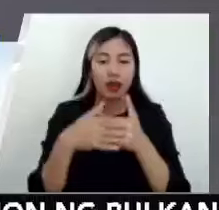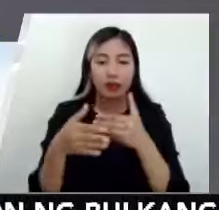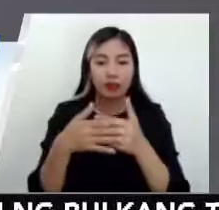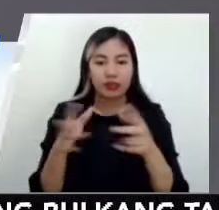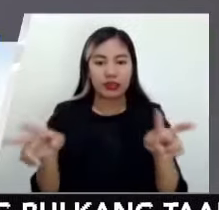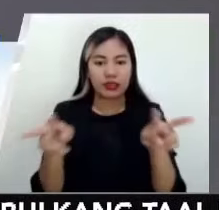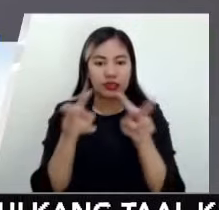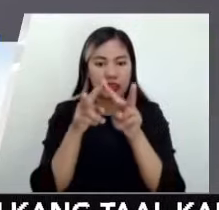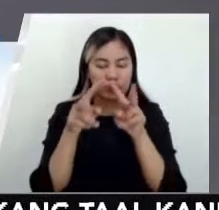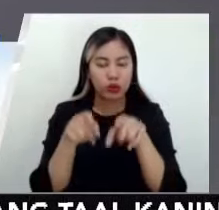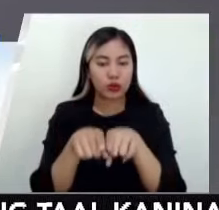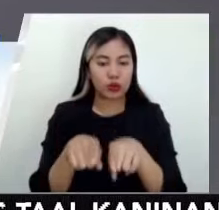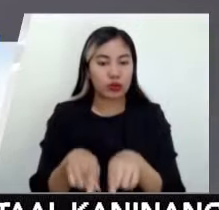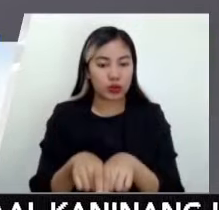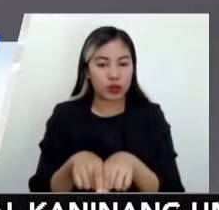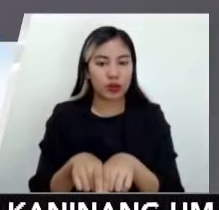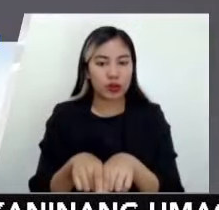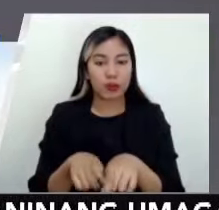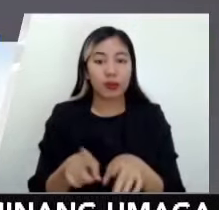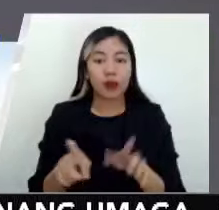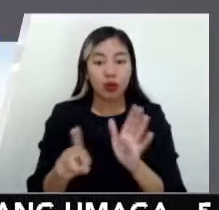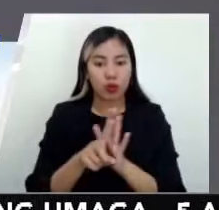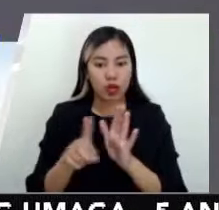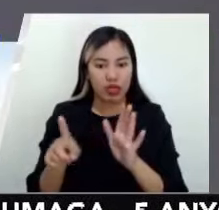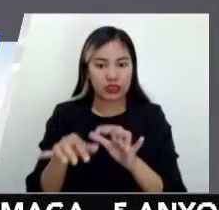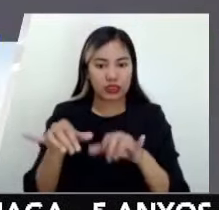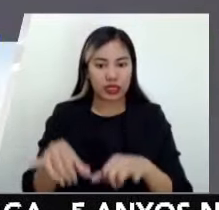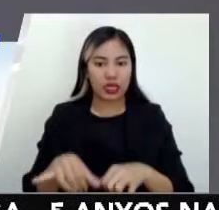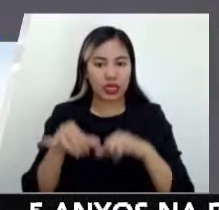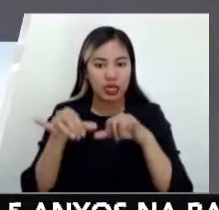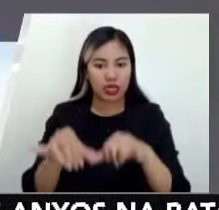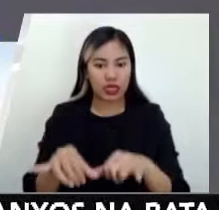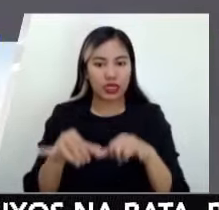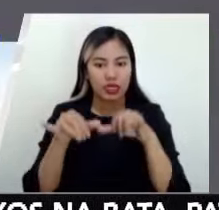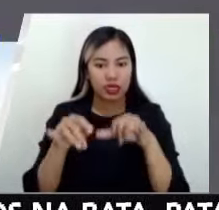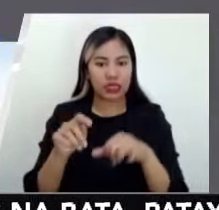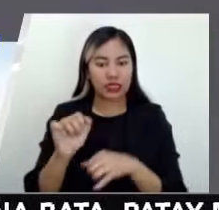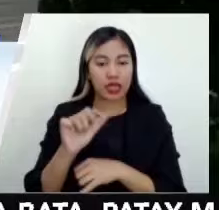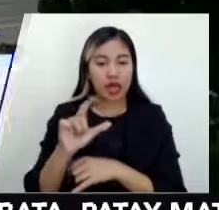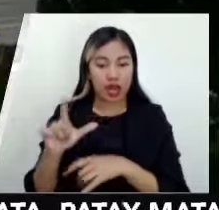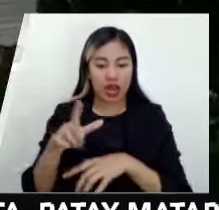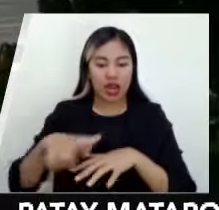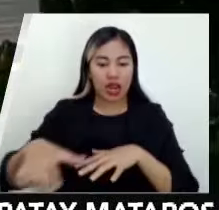na ang pananatili sa Taal Lake. Kuha pa tayo ng update mamaya mula sa PHIVOLCS.